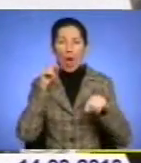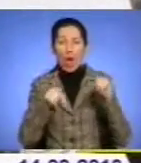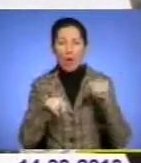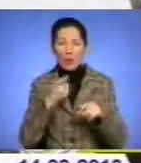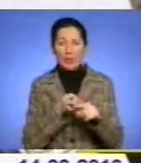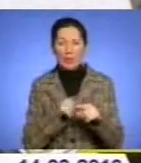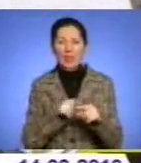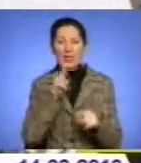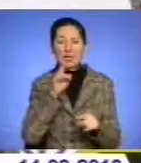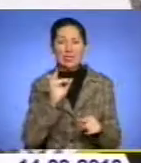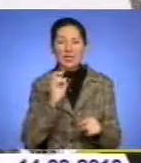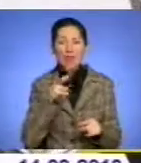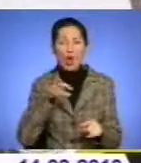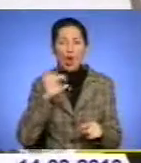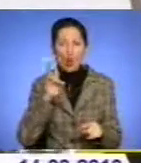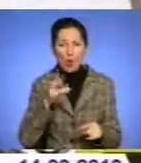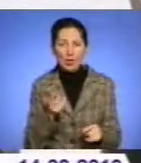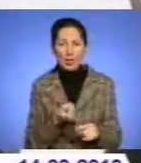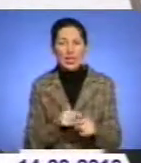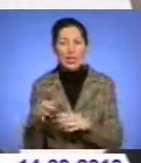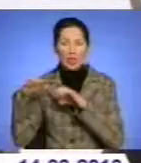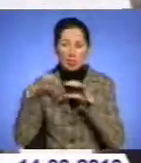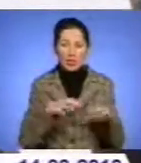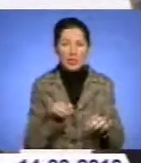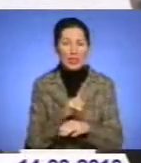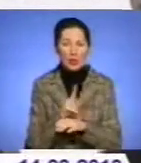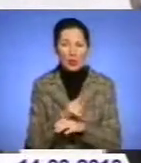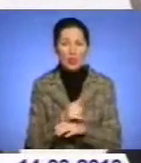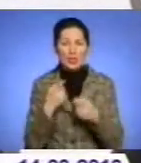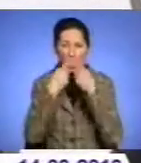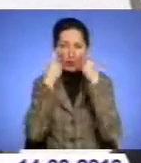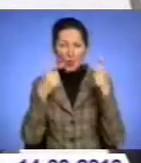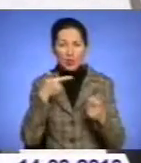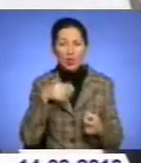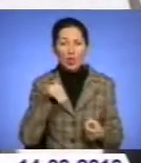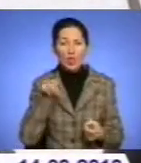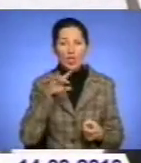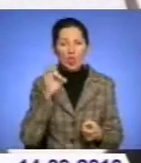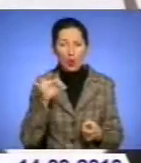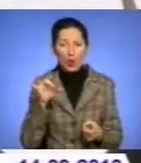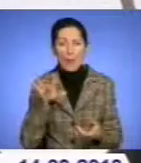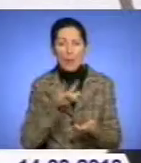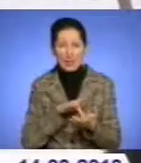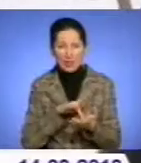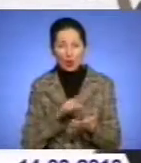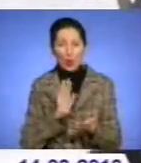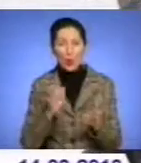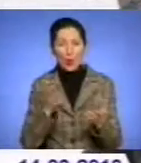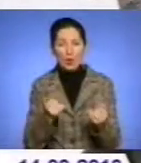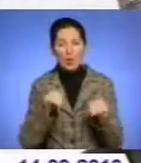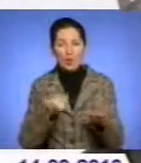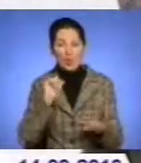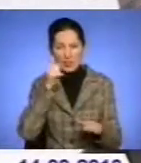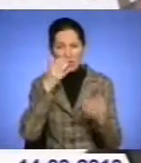цей циклон, який насувається у Тернопілі, за інформацією гідрометцентру, було прийнято рішення на завтрашній день, тобто на